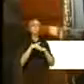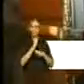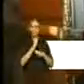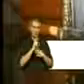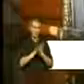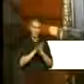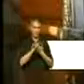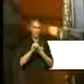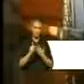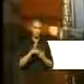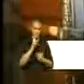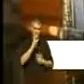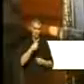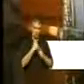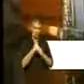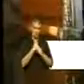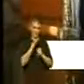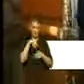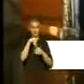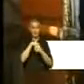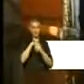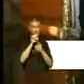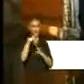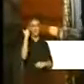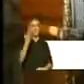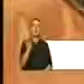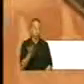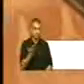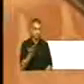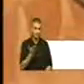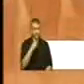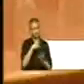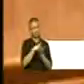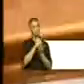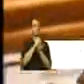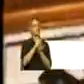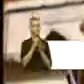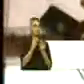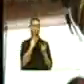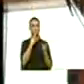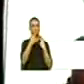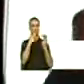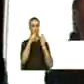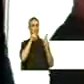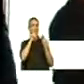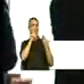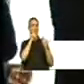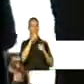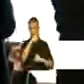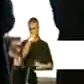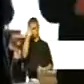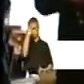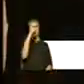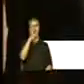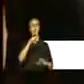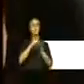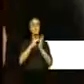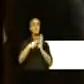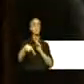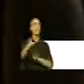משימות פשוטות מה שיש לו לעמוד גם בבית וגם בחוץ. והוא ממשיך לצייץ כמובן בתוך הטוויטר, הוא יודע שגם